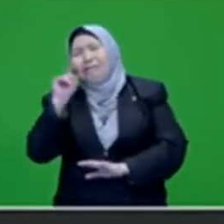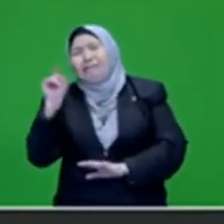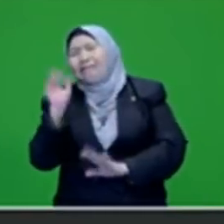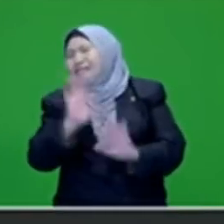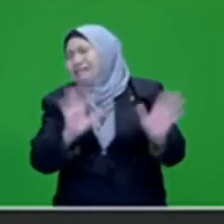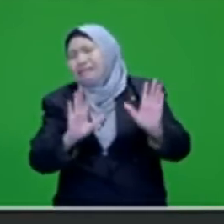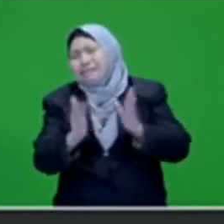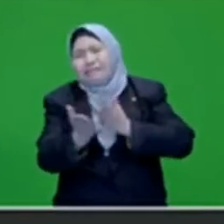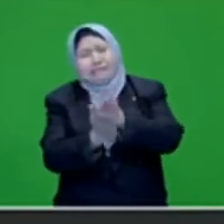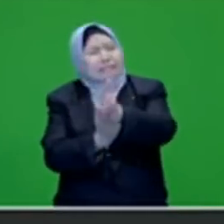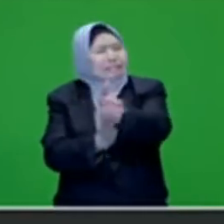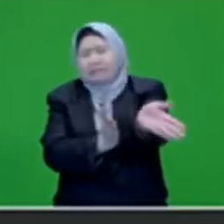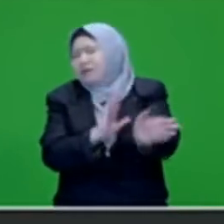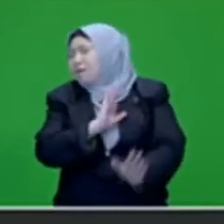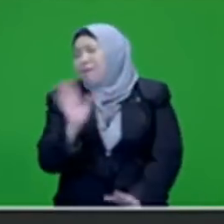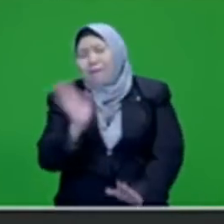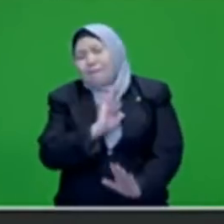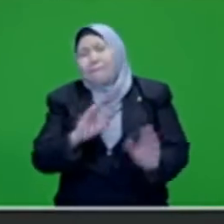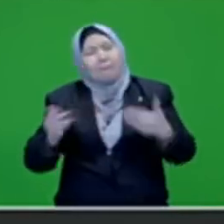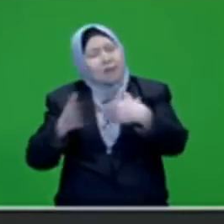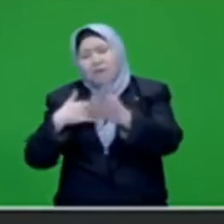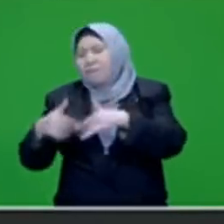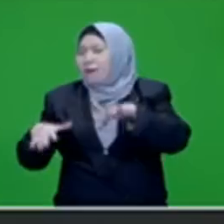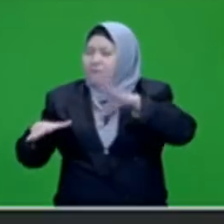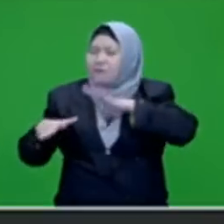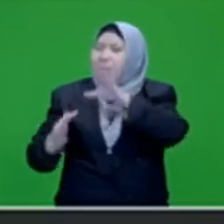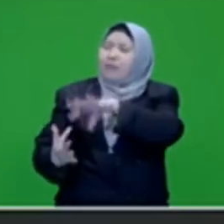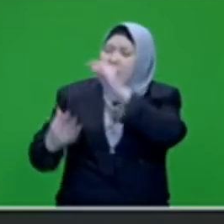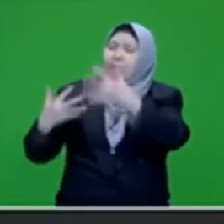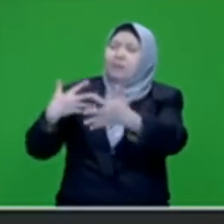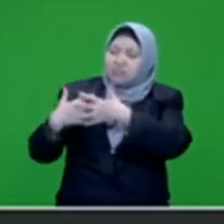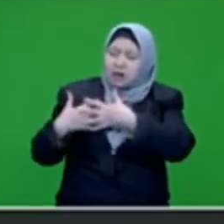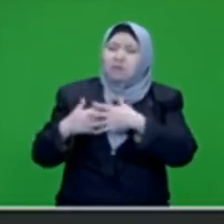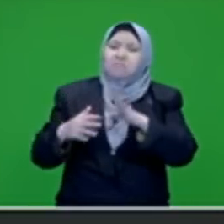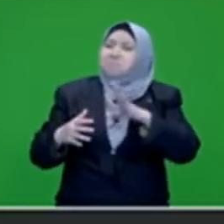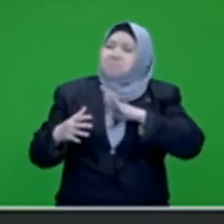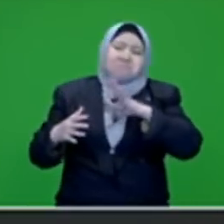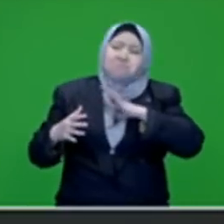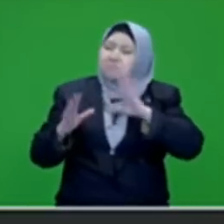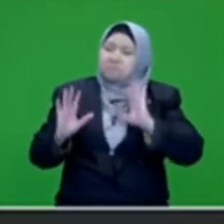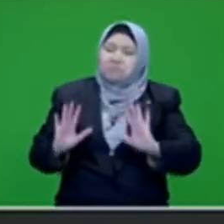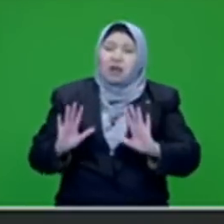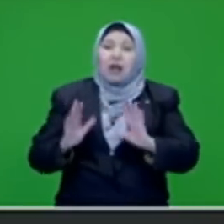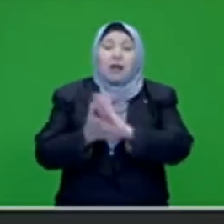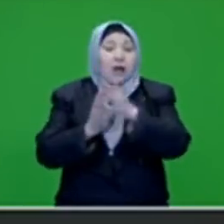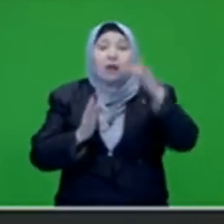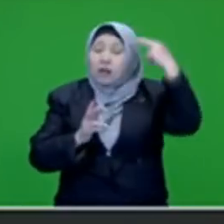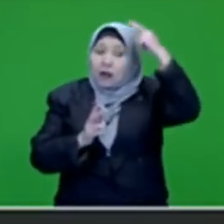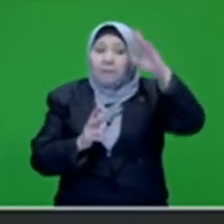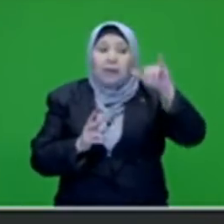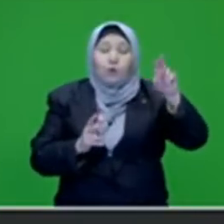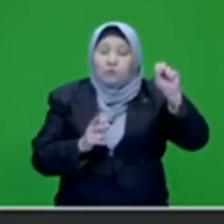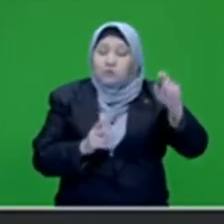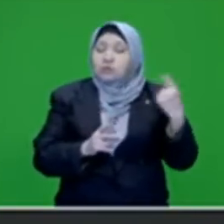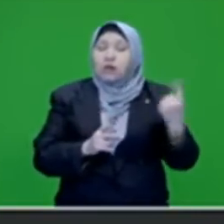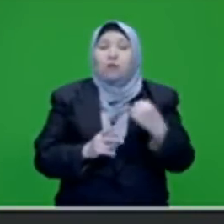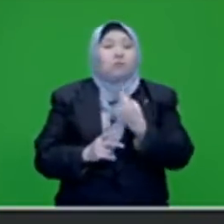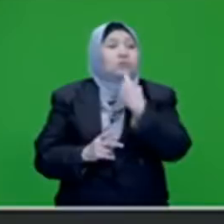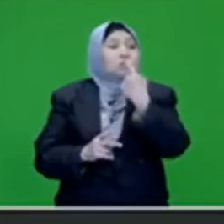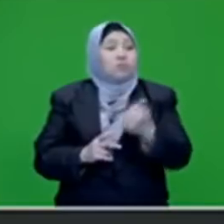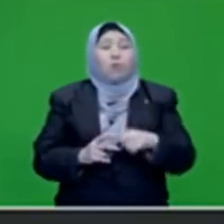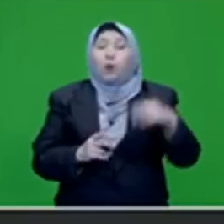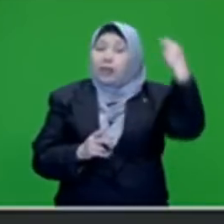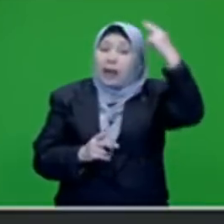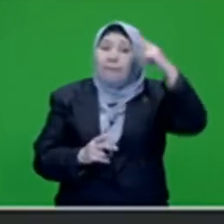salah. Itu yang kedua. Yang ketiga, Nabi Yusuf selalu mungkin sebut Nabi Ibrahim, Nabi